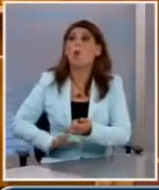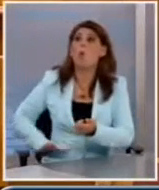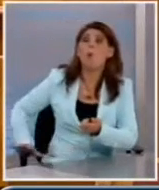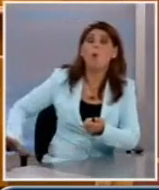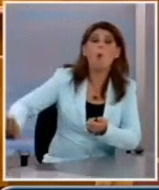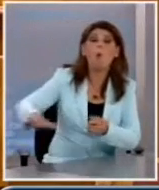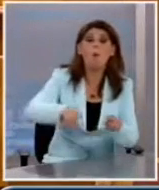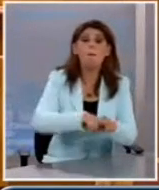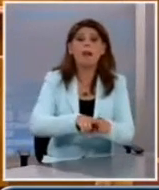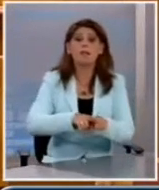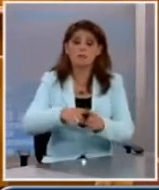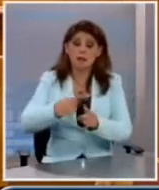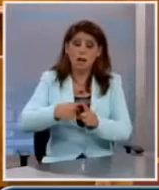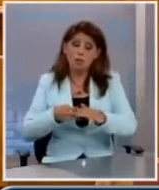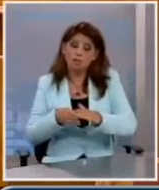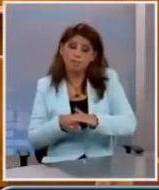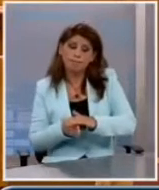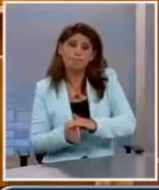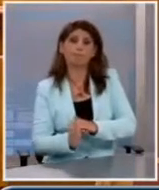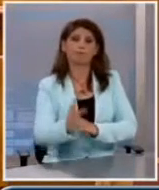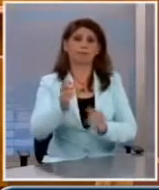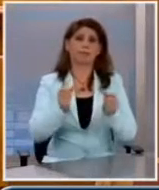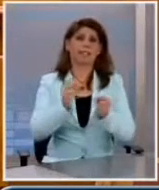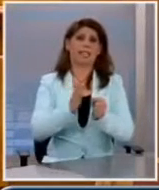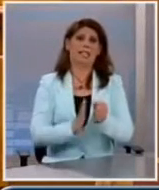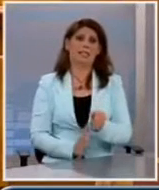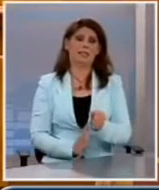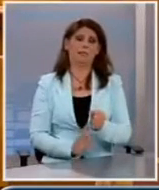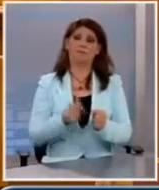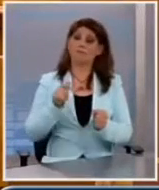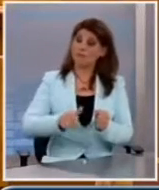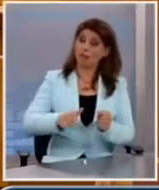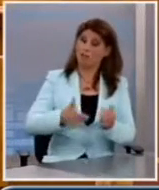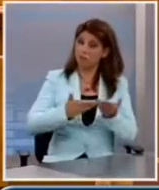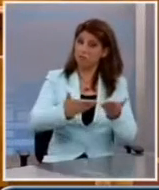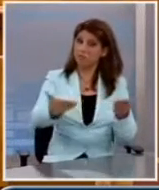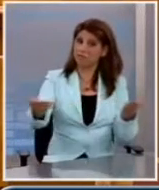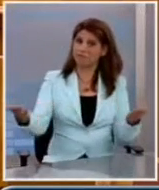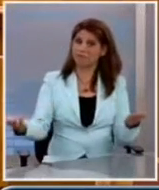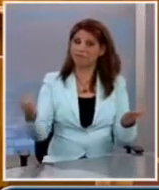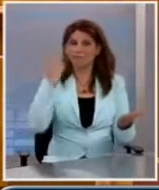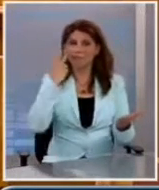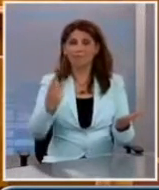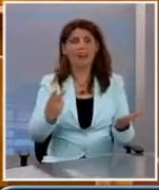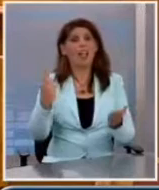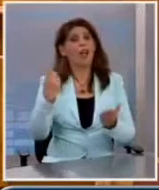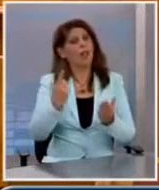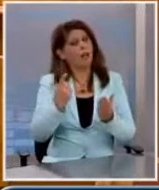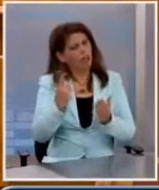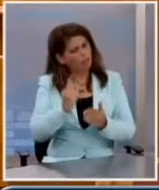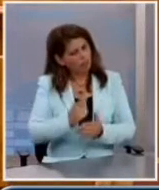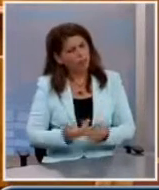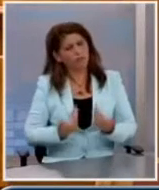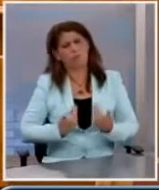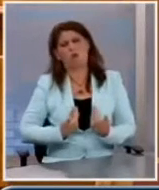βγάλουμε όλοι μαζί τον τόπο από αυτή την κρίση. Εδώ λοιπόν είναι πεδίο δόξης λαμπρό. Θα κριθούμε όλοι, και